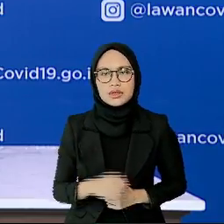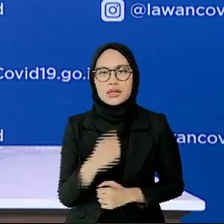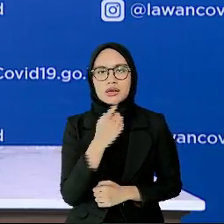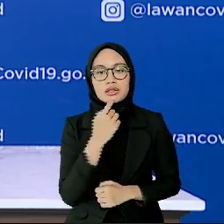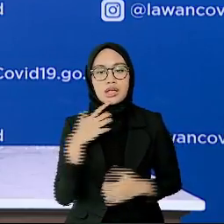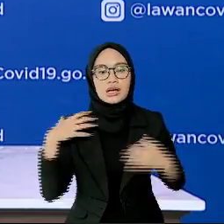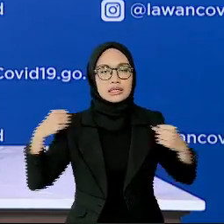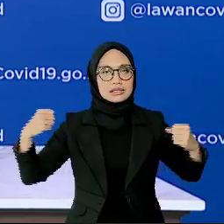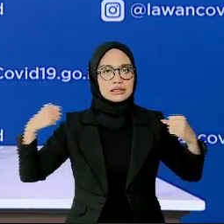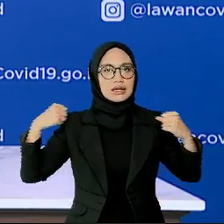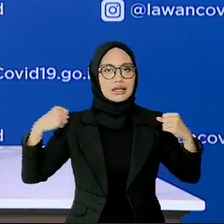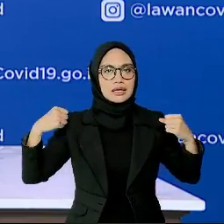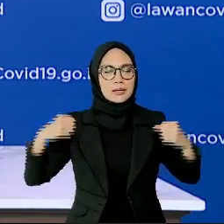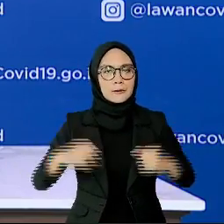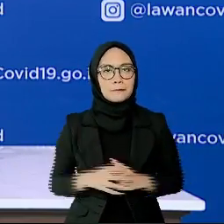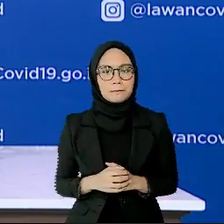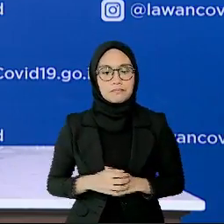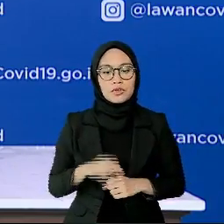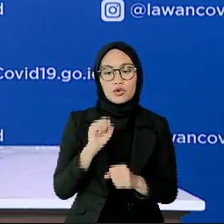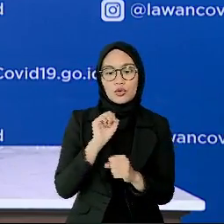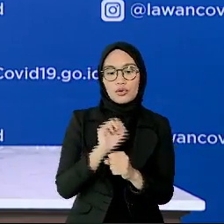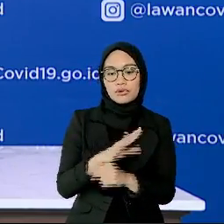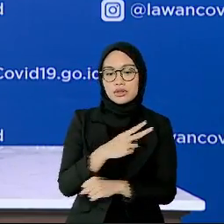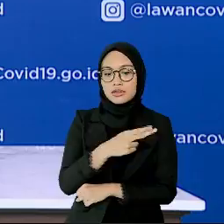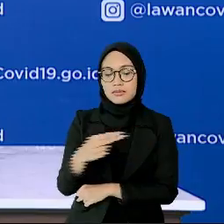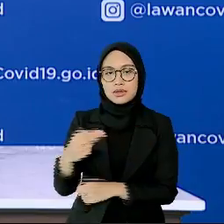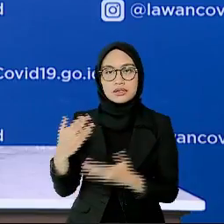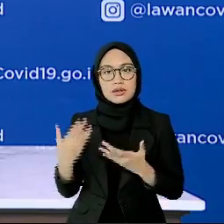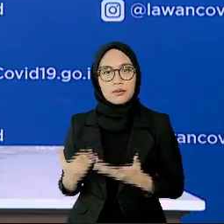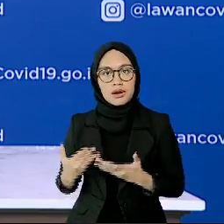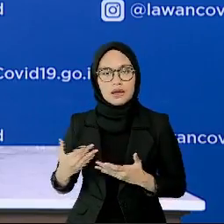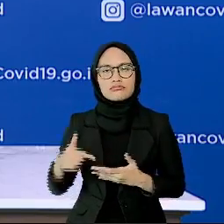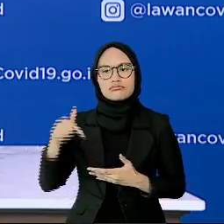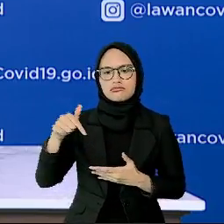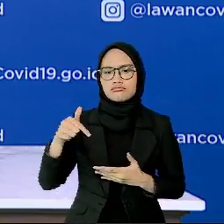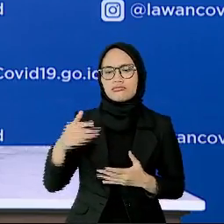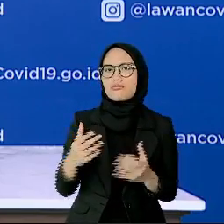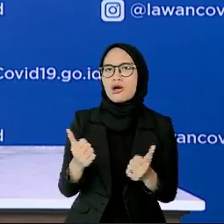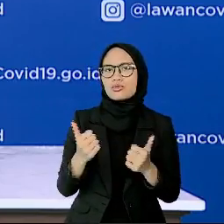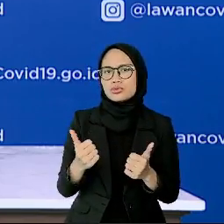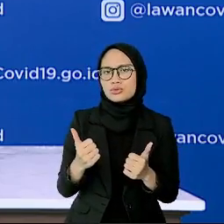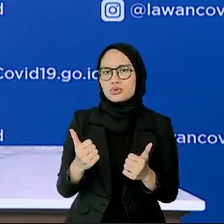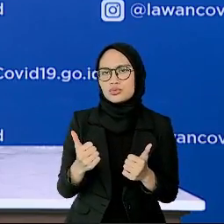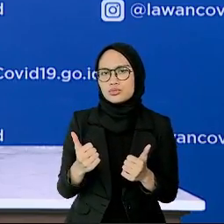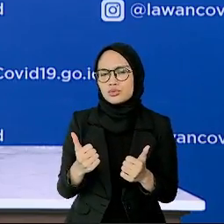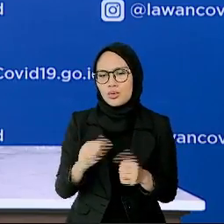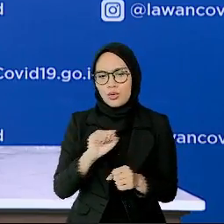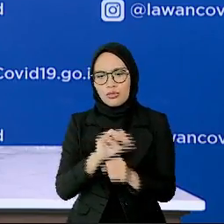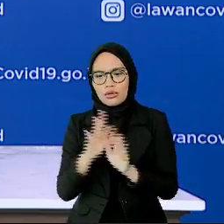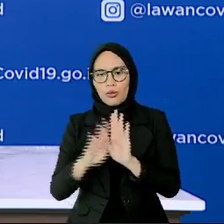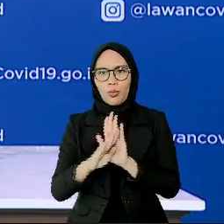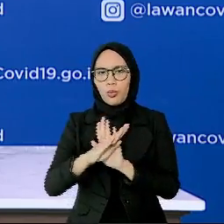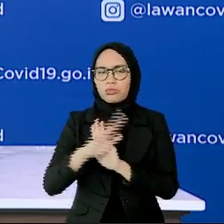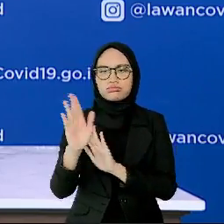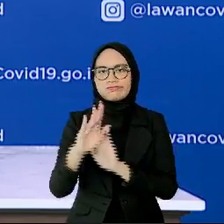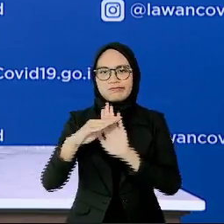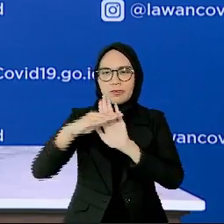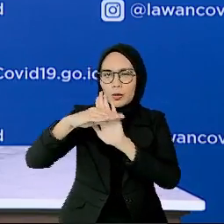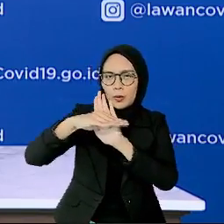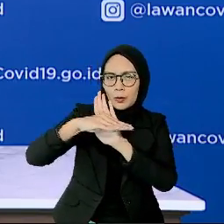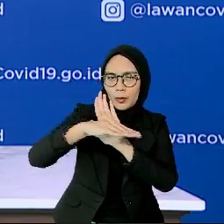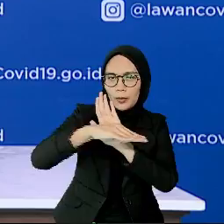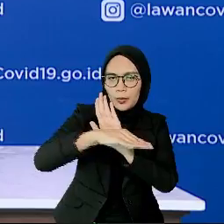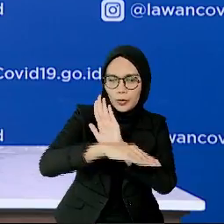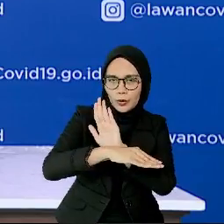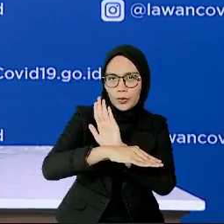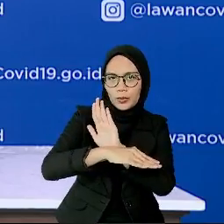kesehatan, kondisi kasus COVID-19 di Indonesia tergolong terkendali, yaitu pertama, transmisi virus di komunitas